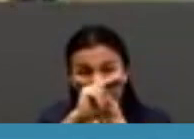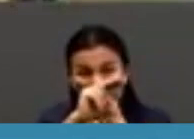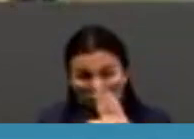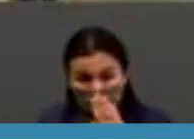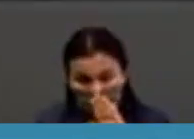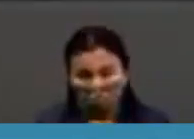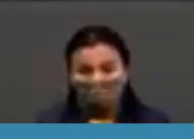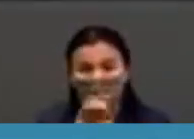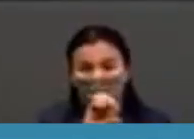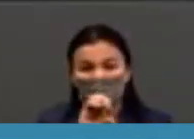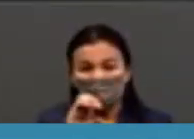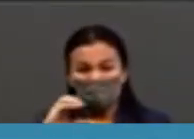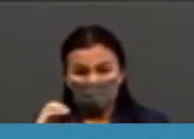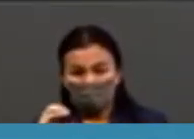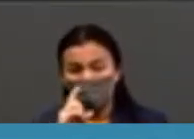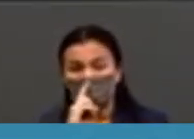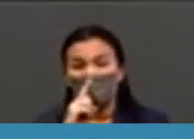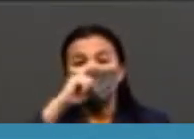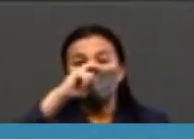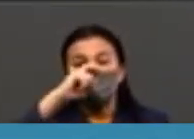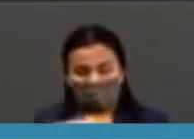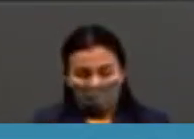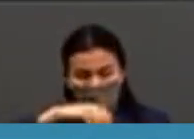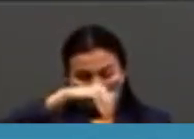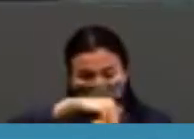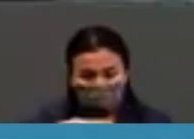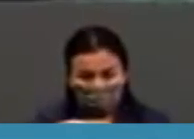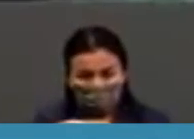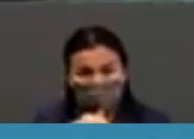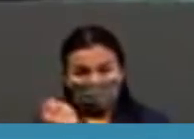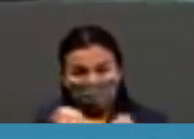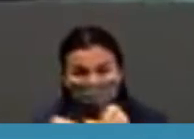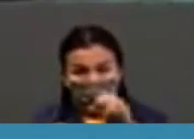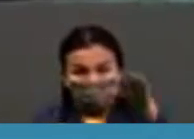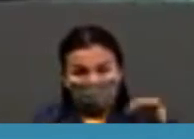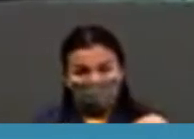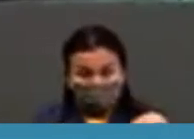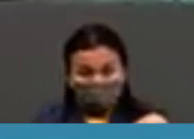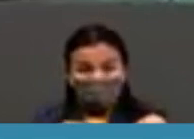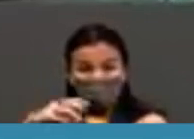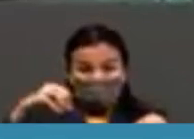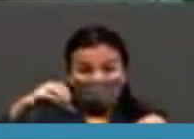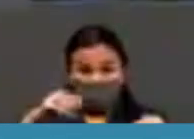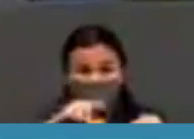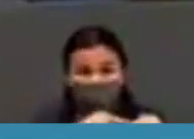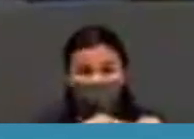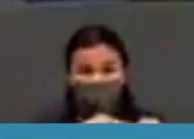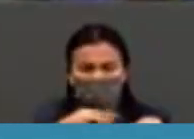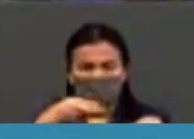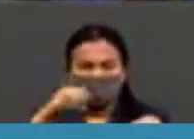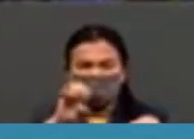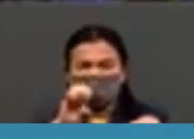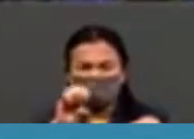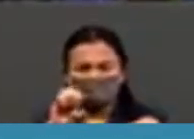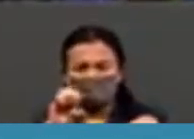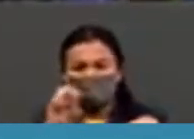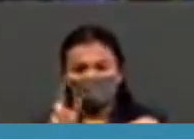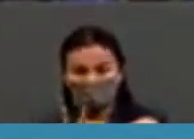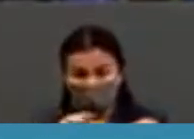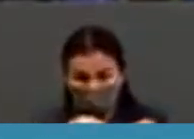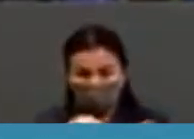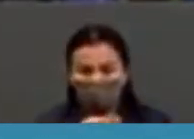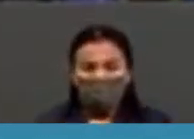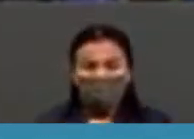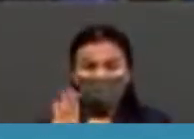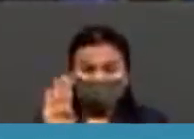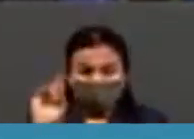นอเช่นอุตสาหกรรมดิจิทัลนวัตกรรมชั้นสูงอุตสาหกรรมท่องเที่ยวเชิงสุขภาพอุตสาหกรรมการแพทย์แม่นยำอุตสาหกรรม